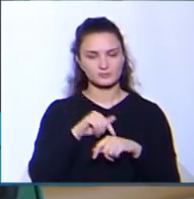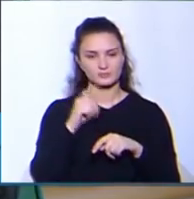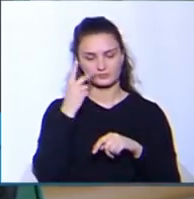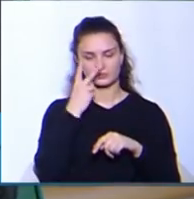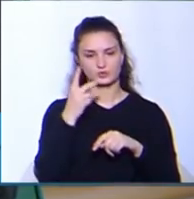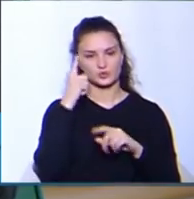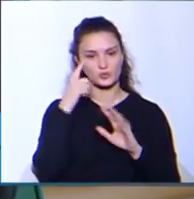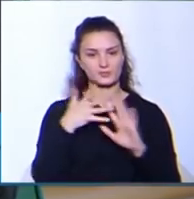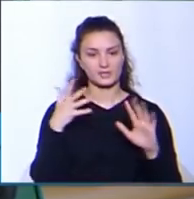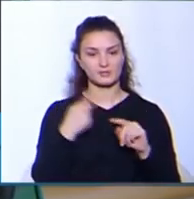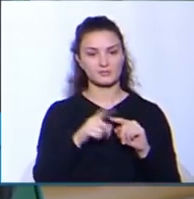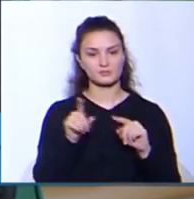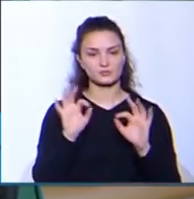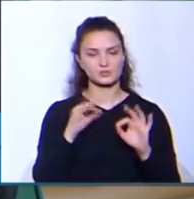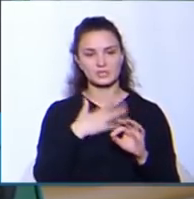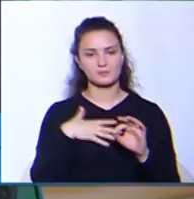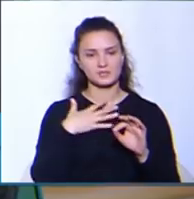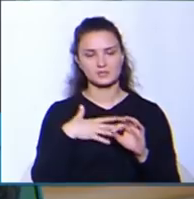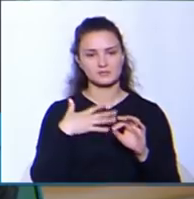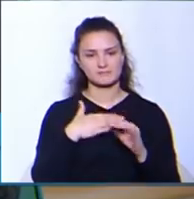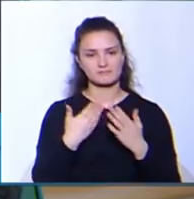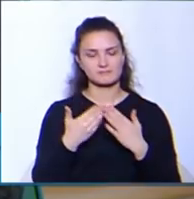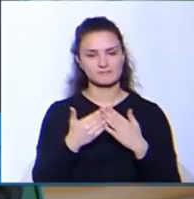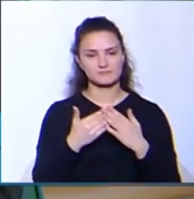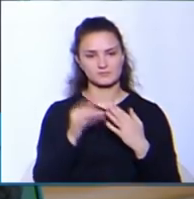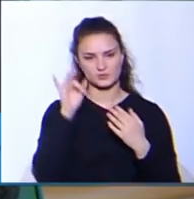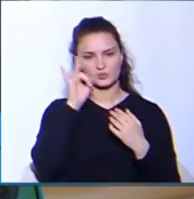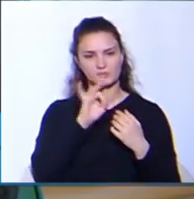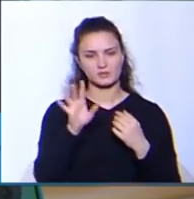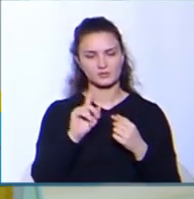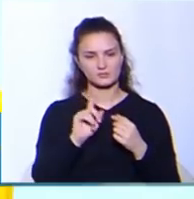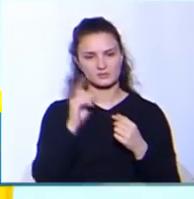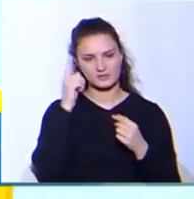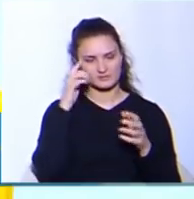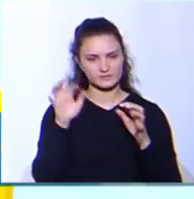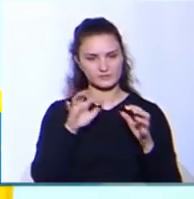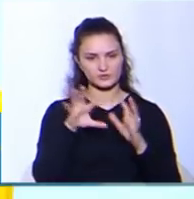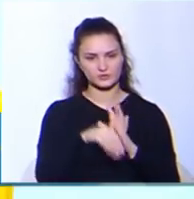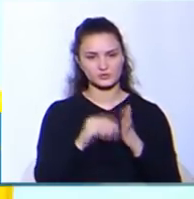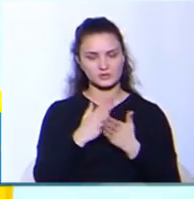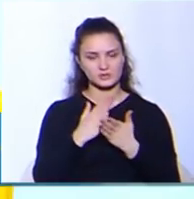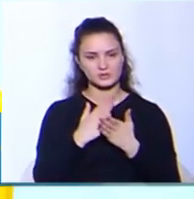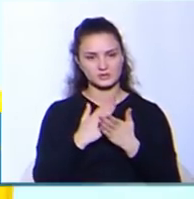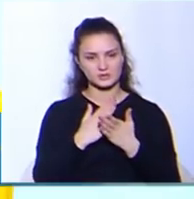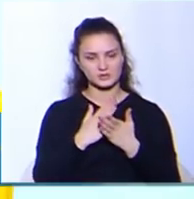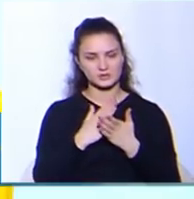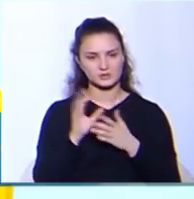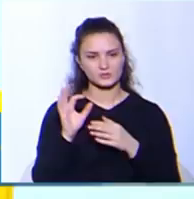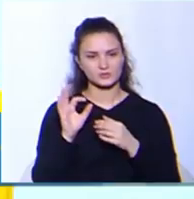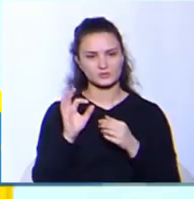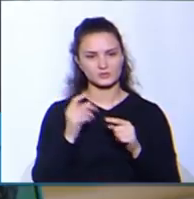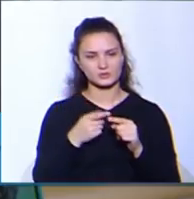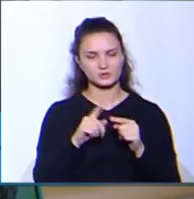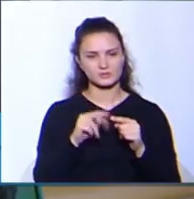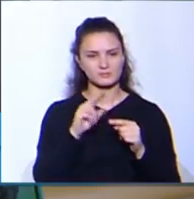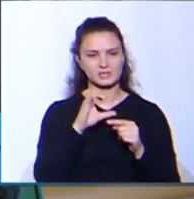იქ ხდება სწორედ დეპრესიულ მოგეხსენება ცნობილი ფაქტია რომ თავის ტვინში არსებობს ეგრეთ წოდებული ორი ცენტრი ეს